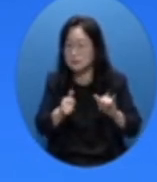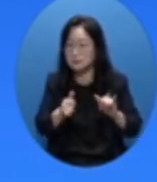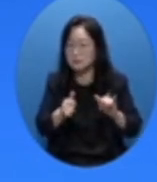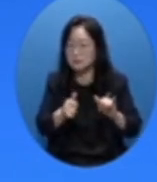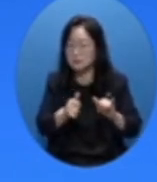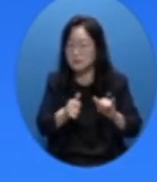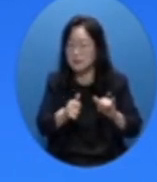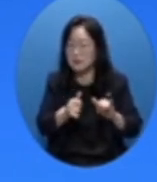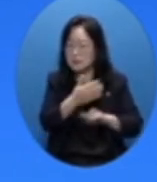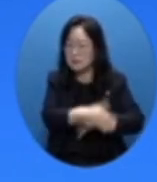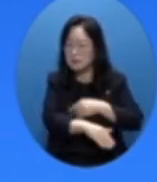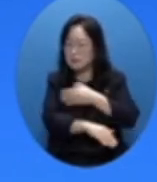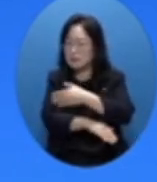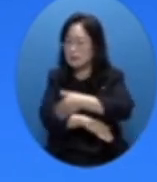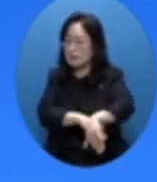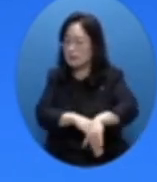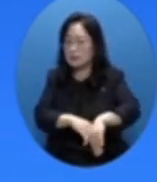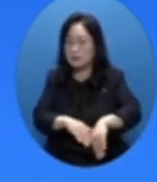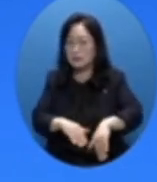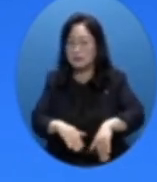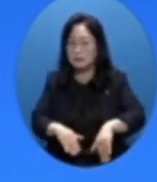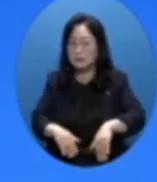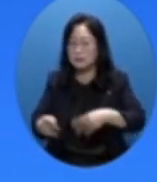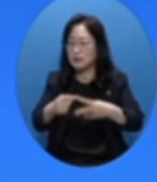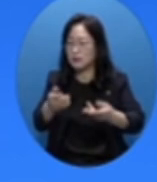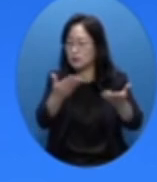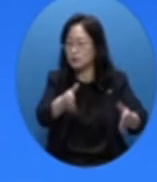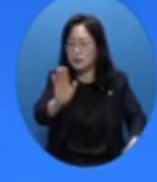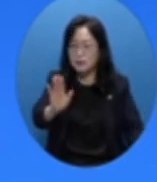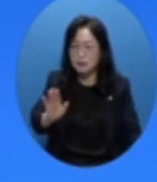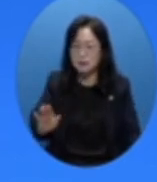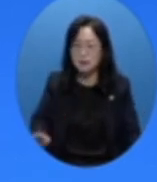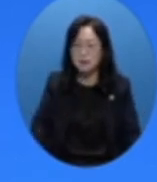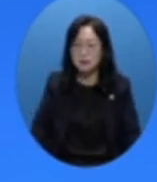전혀 배려하지 않고 이해하지 않고